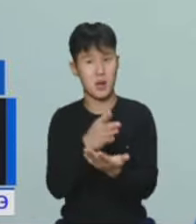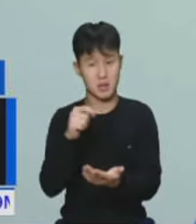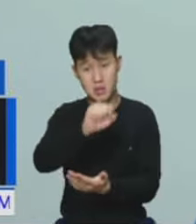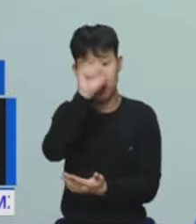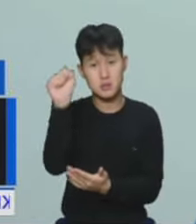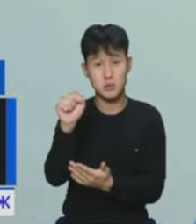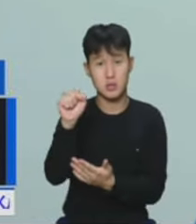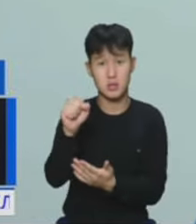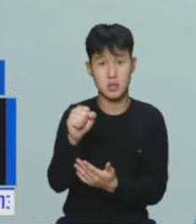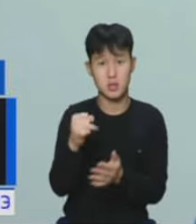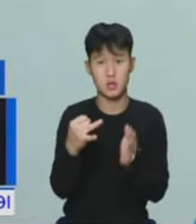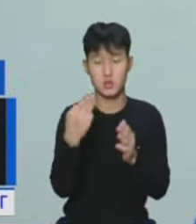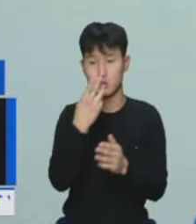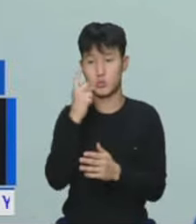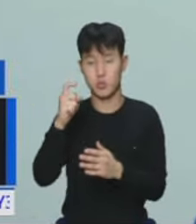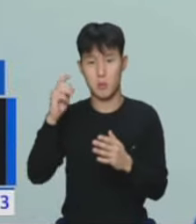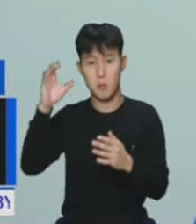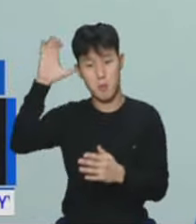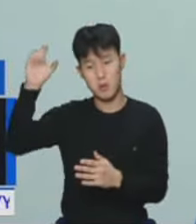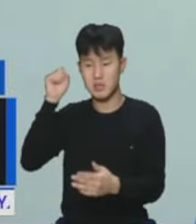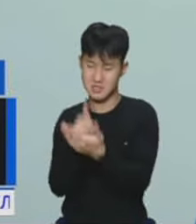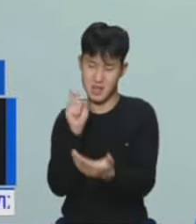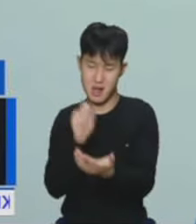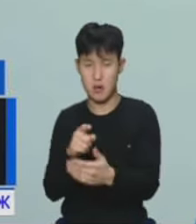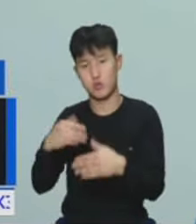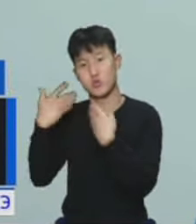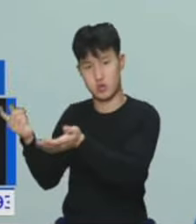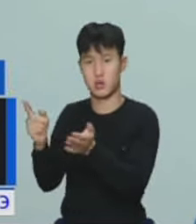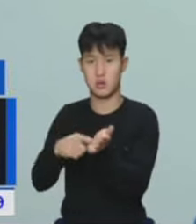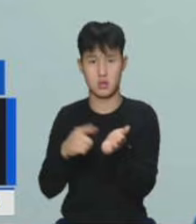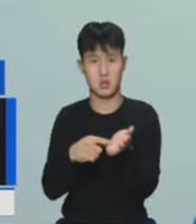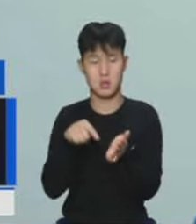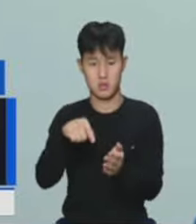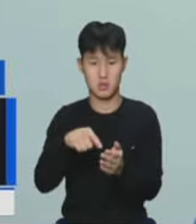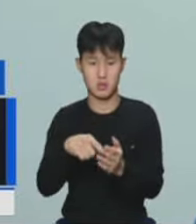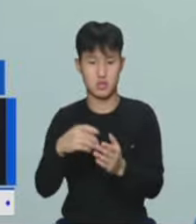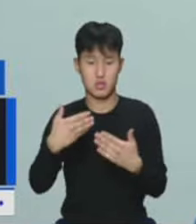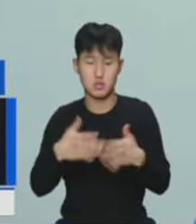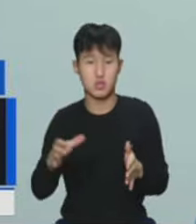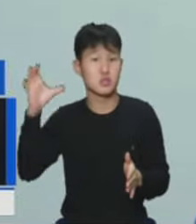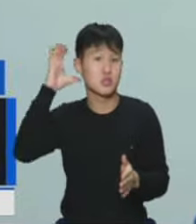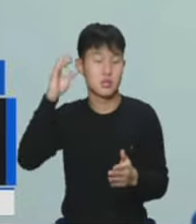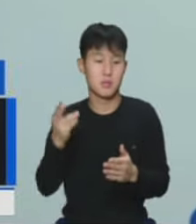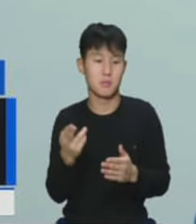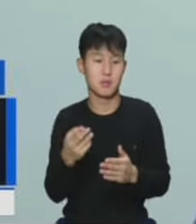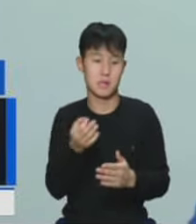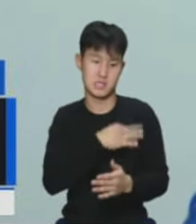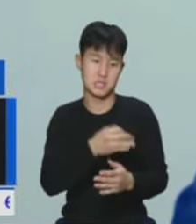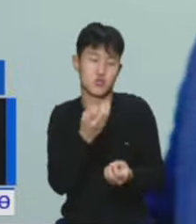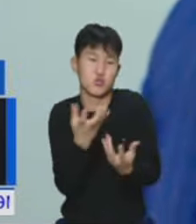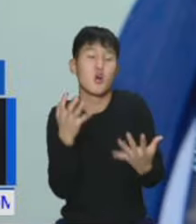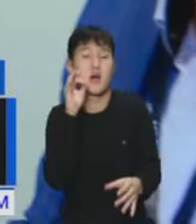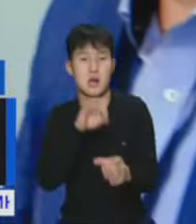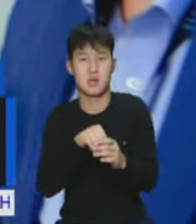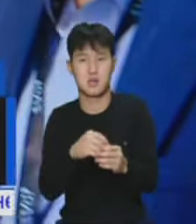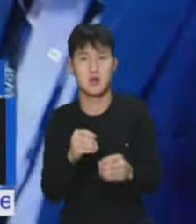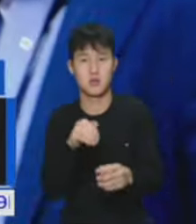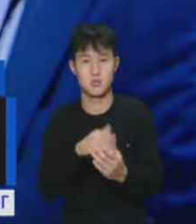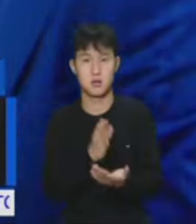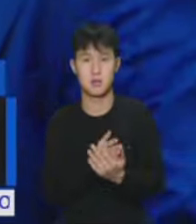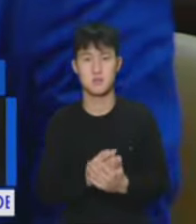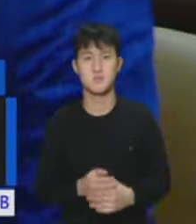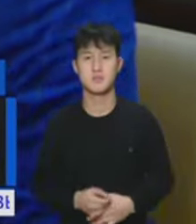одоо хууль шүүхэн байгууллагууд руу заавал шилжүүлэх ёстой. Энэ сонсгол дээр бас тийм давуу талууд зөндөө гарч ирж байна. Ер нь бол